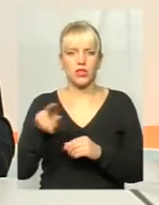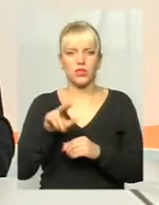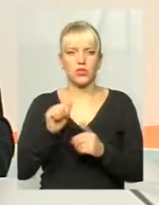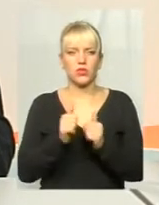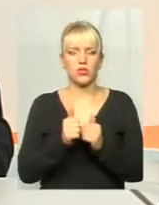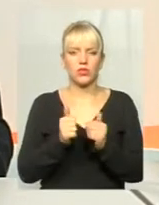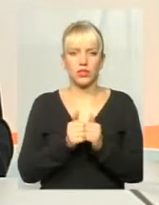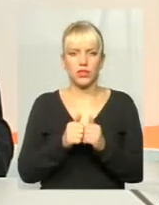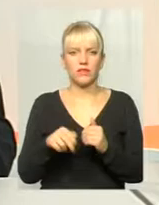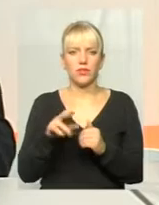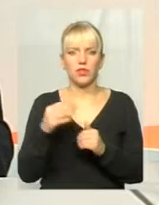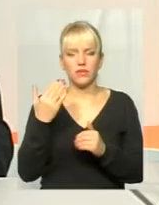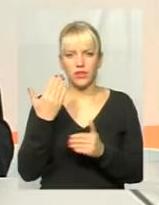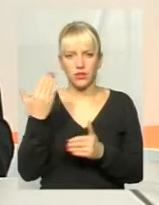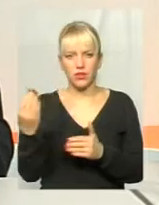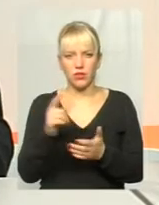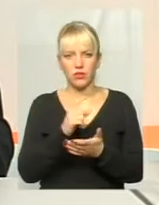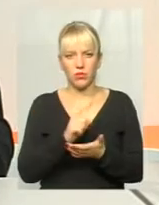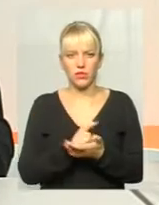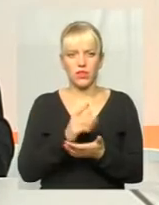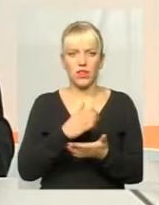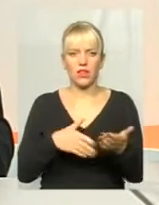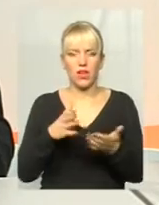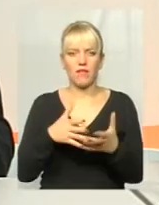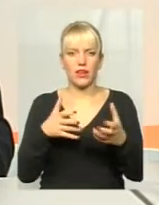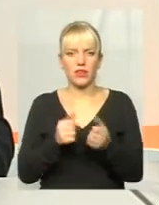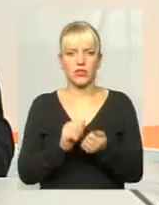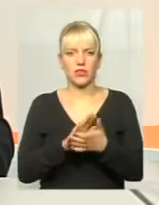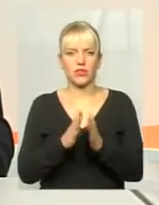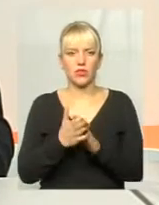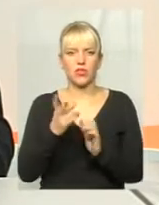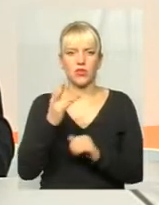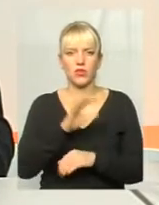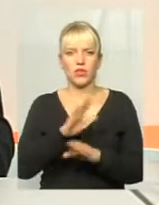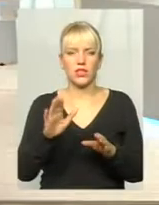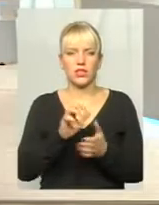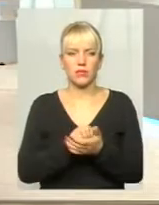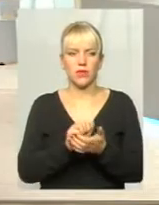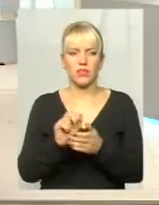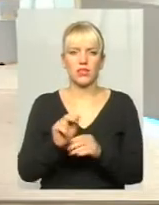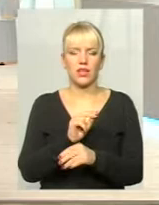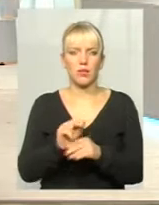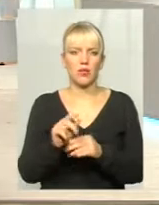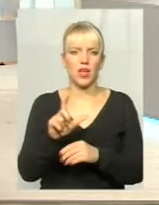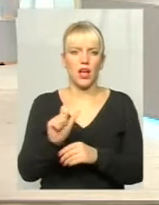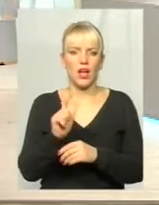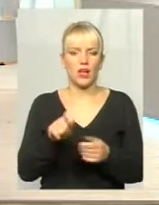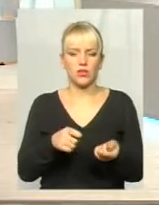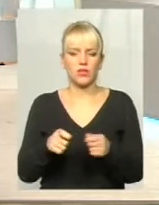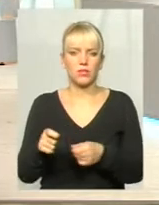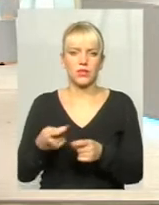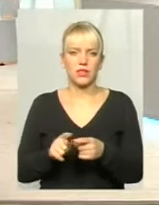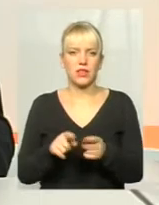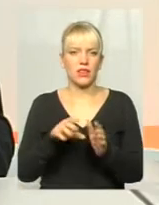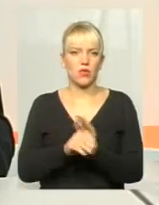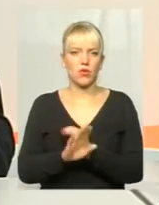приїжджала до сусідів, їхній обов'язок локалізувати аварійну ситуацію, але не займатися ремонтом газових плит. Це не їхня функція.